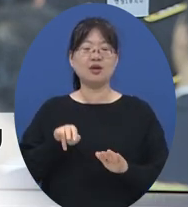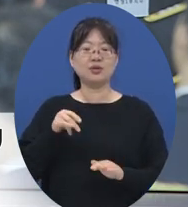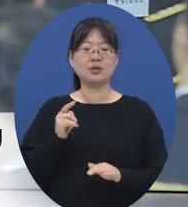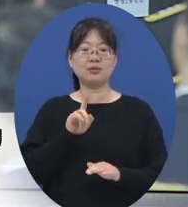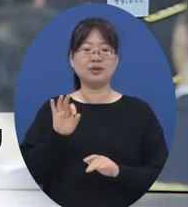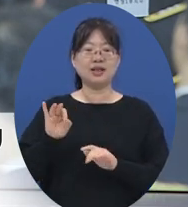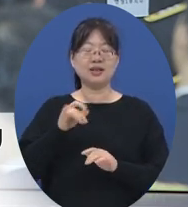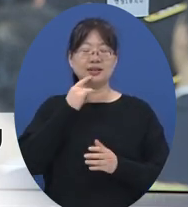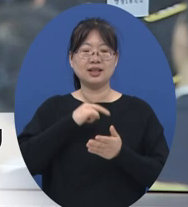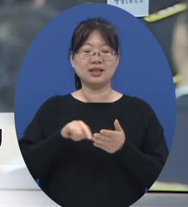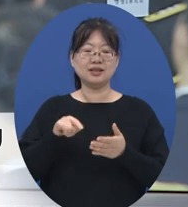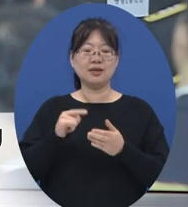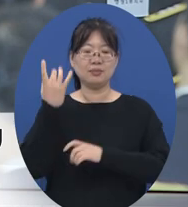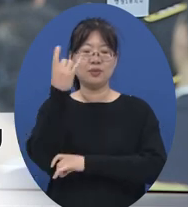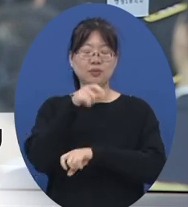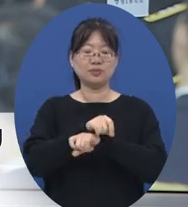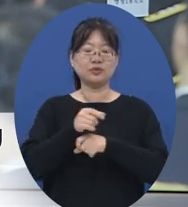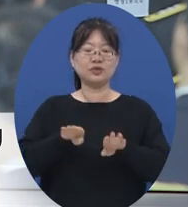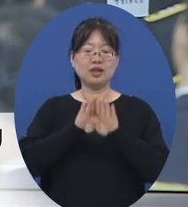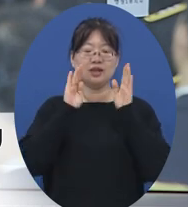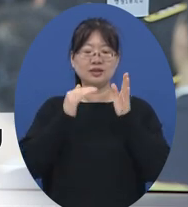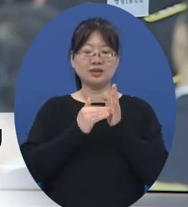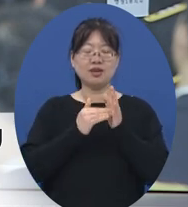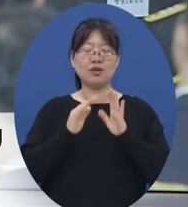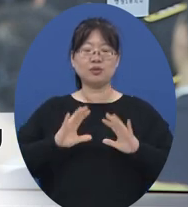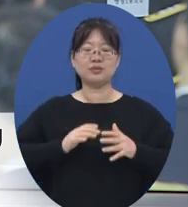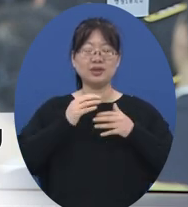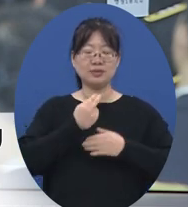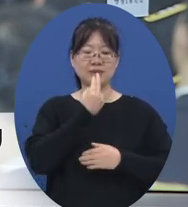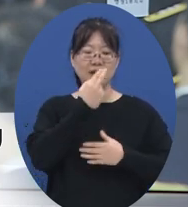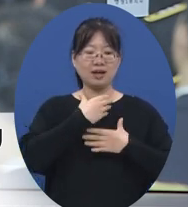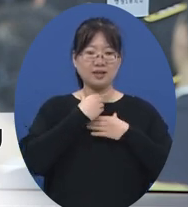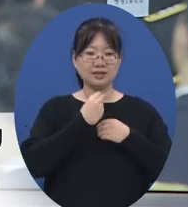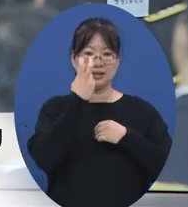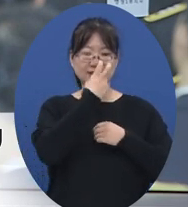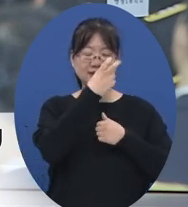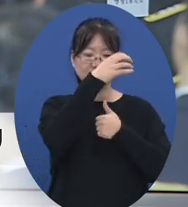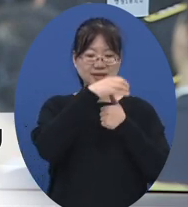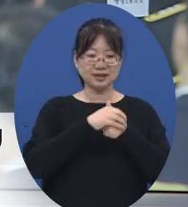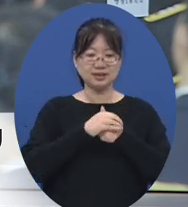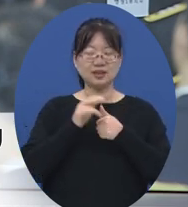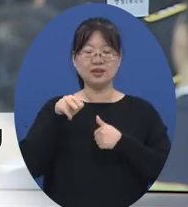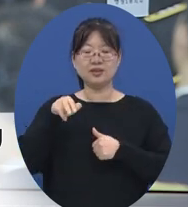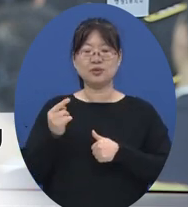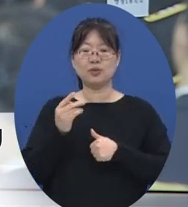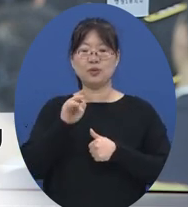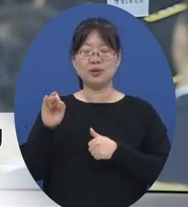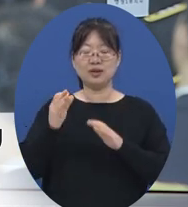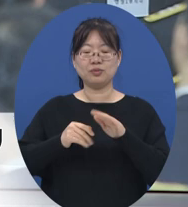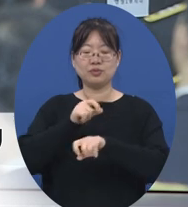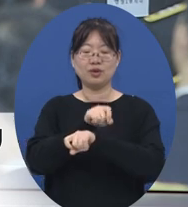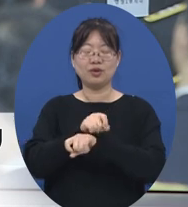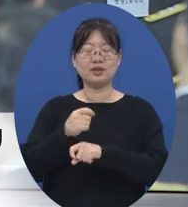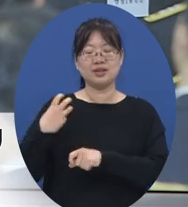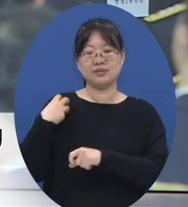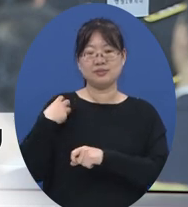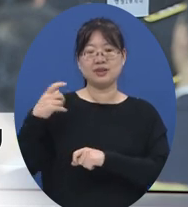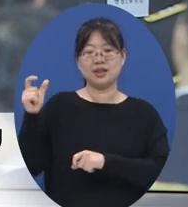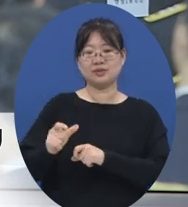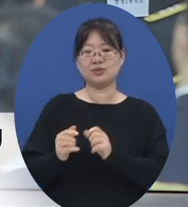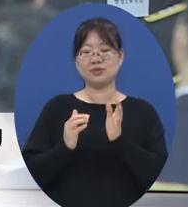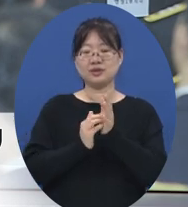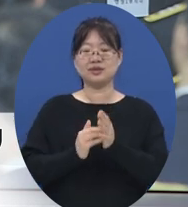열렸는데요. 이재명 경기도지사는 국민의 생명과 안전을 지키는 소방 공무원의 역할을 강조했습니다. 경기도 시무식